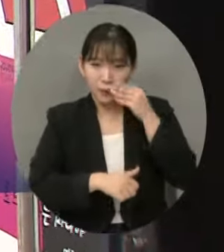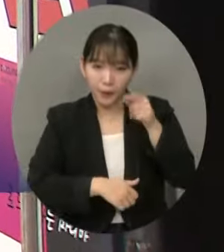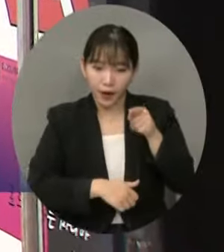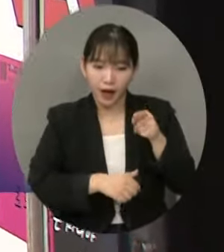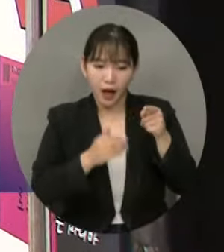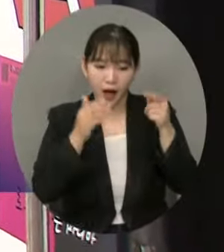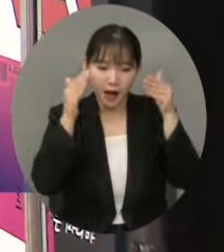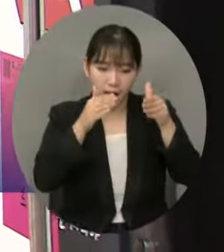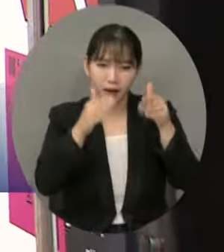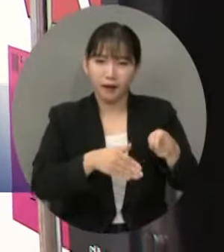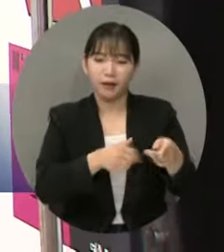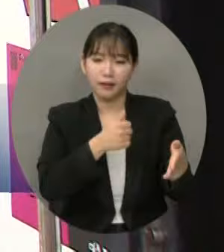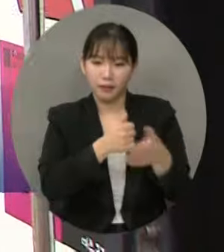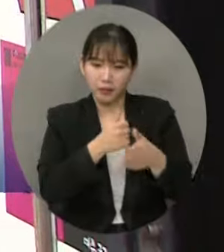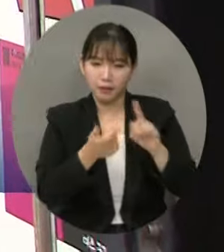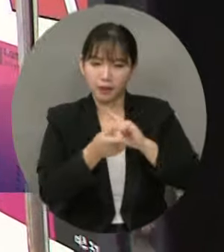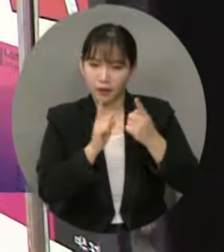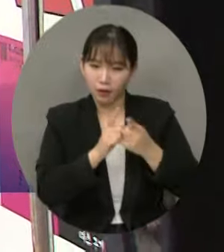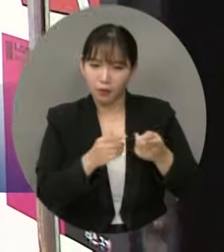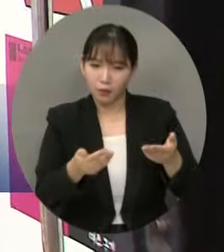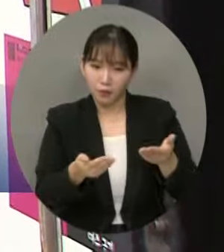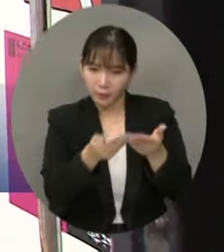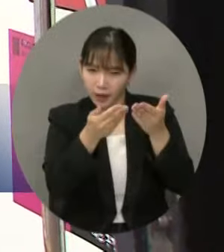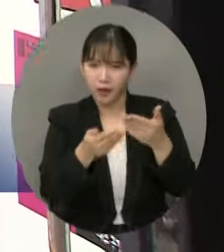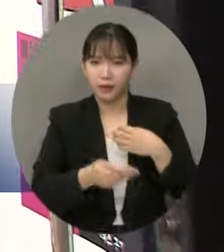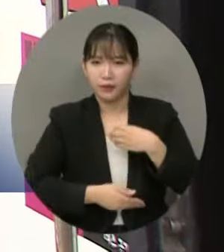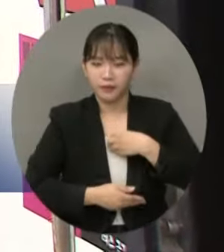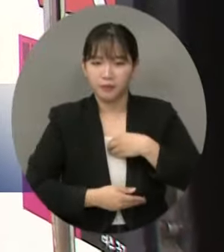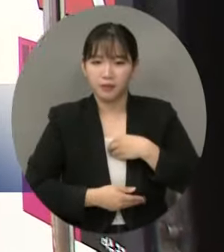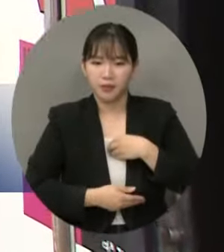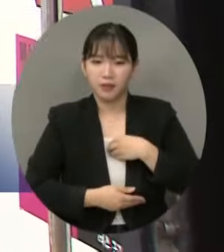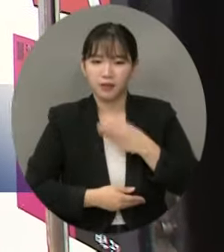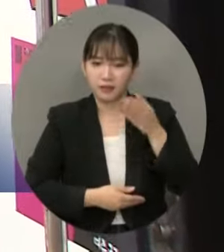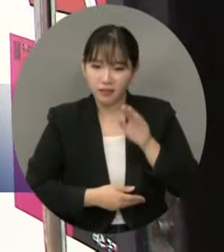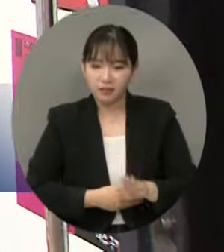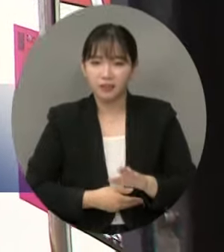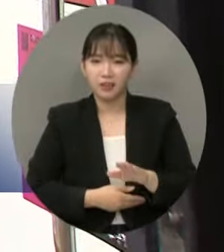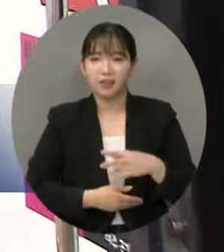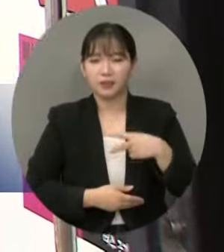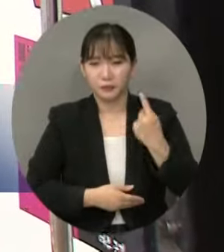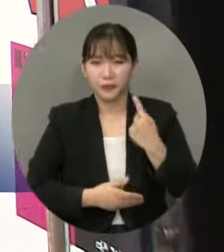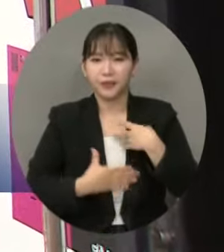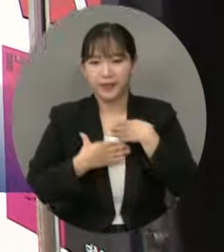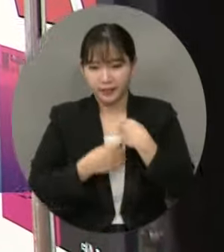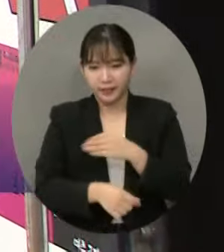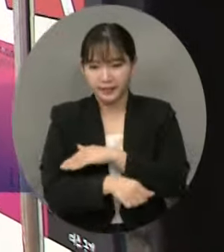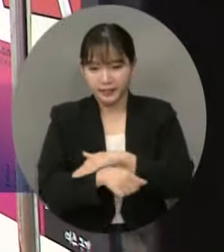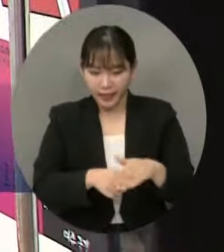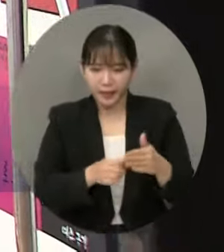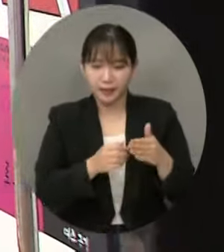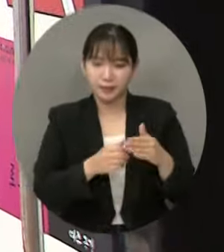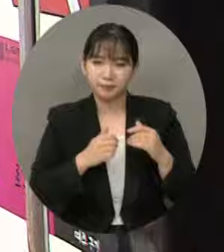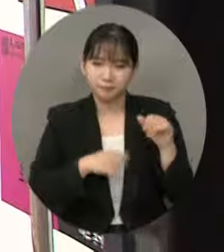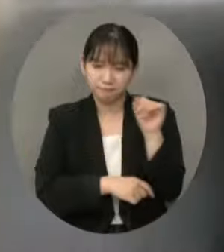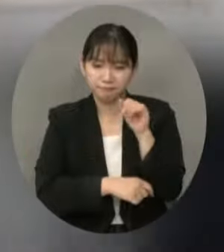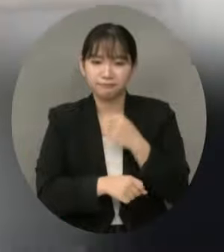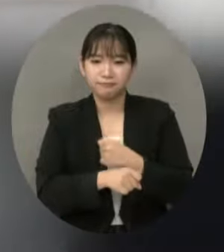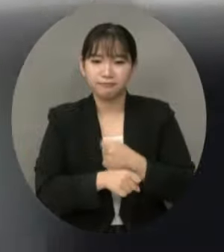보니까 서로 간에 그 충돌 위험이 있는데 그래도 안전하게 간격